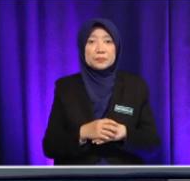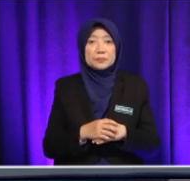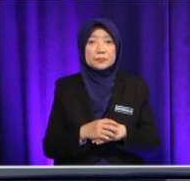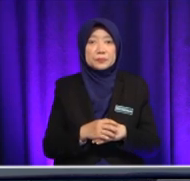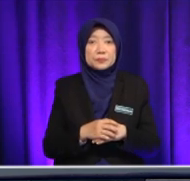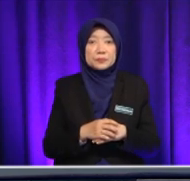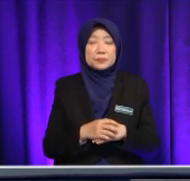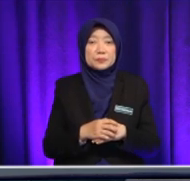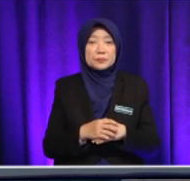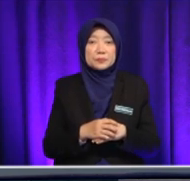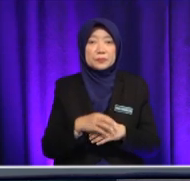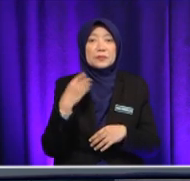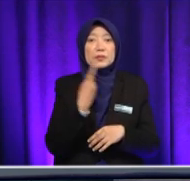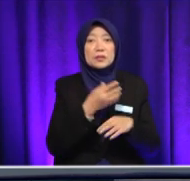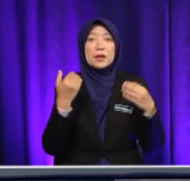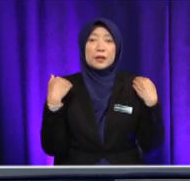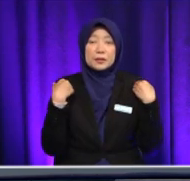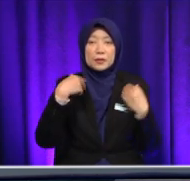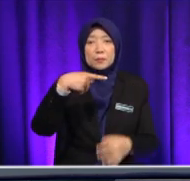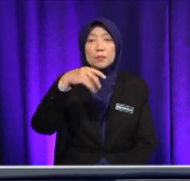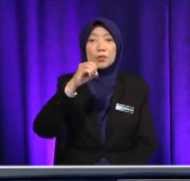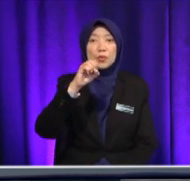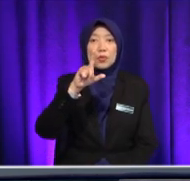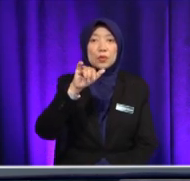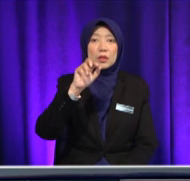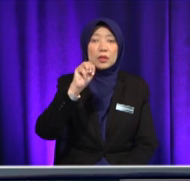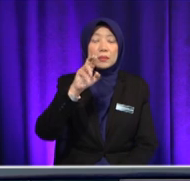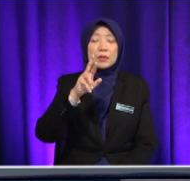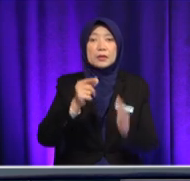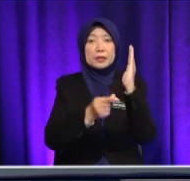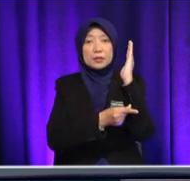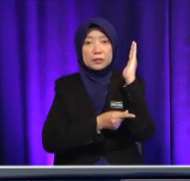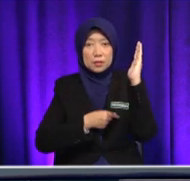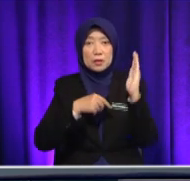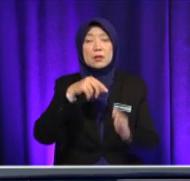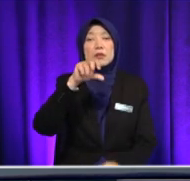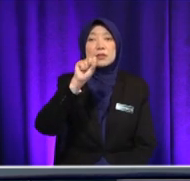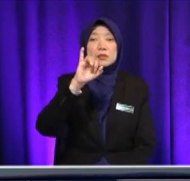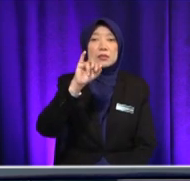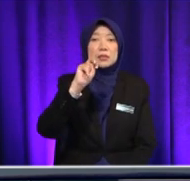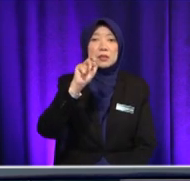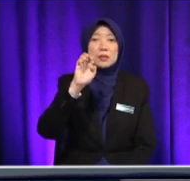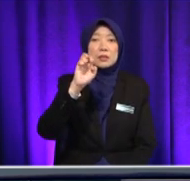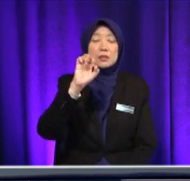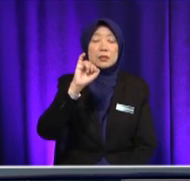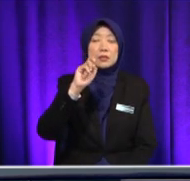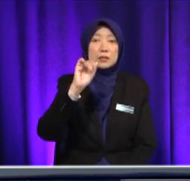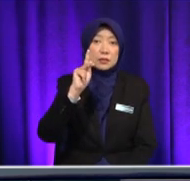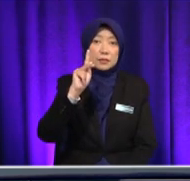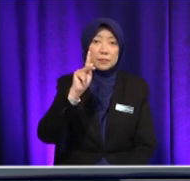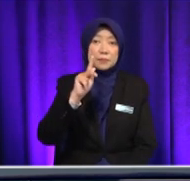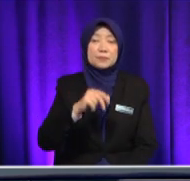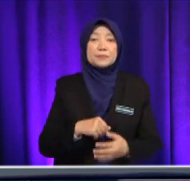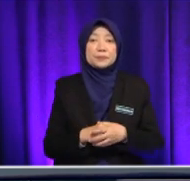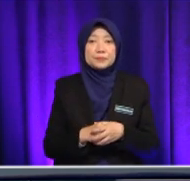ada polimer sintetik, getah sintetik. Getah sintetik iaitu neoprena. Iaitu